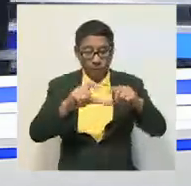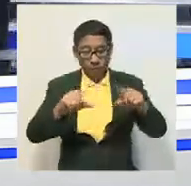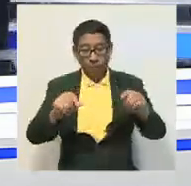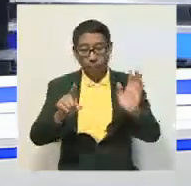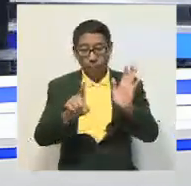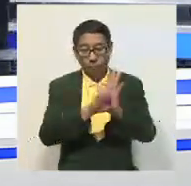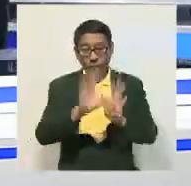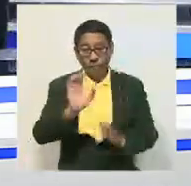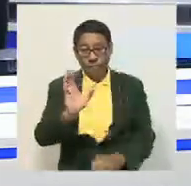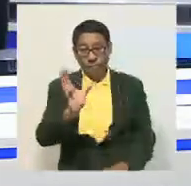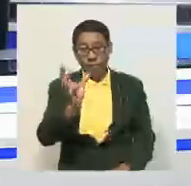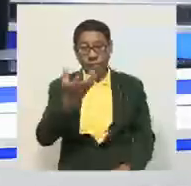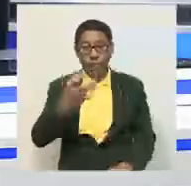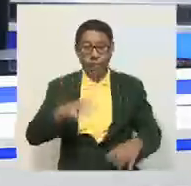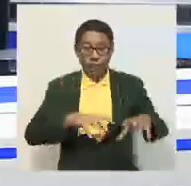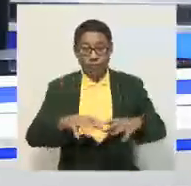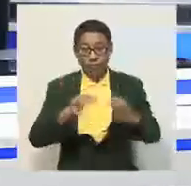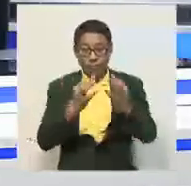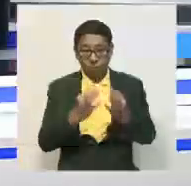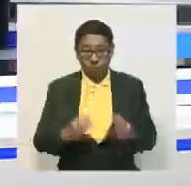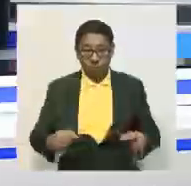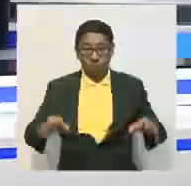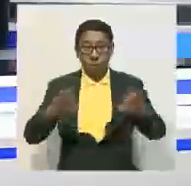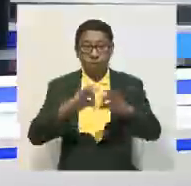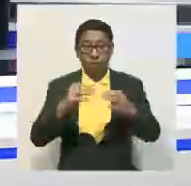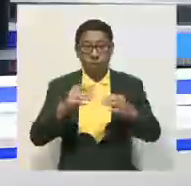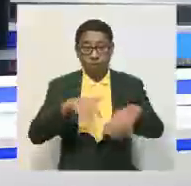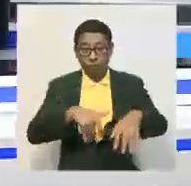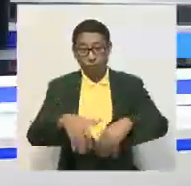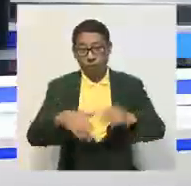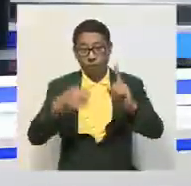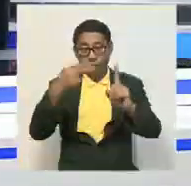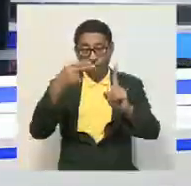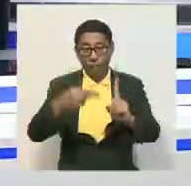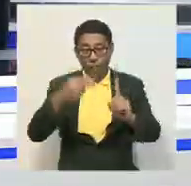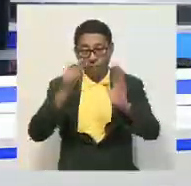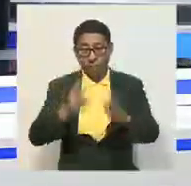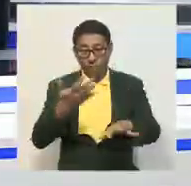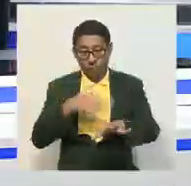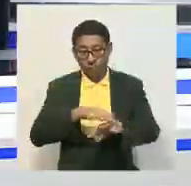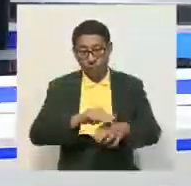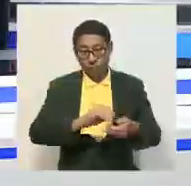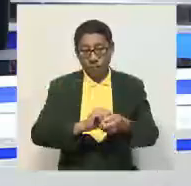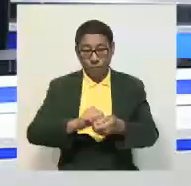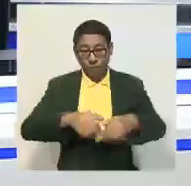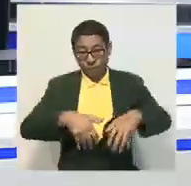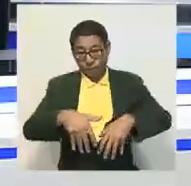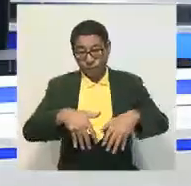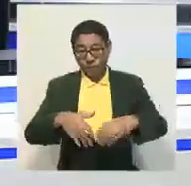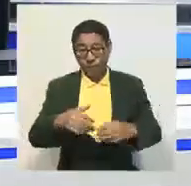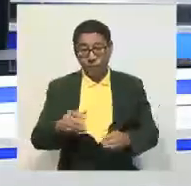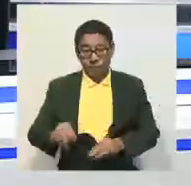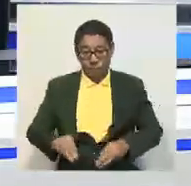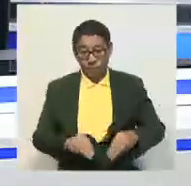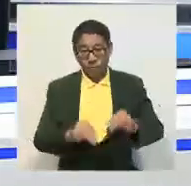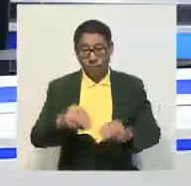ในโลกเลยนะคะที่จัดขึ้นอย่างยิ่งใหญ่ปีนี้มีประชาชนกว่าหมื่นคนมาร่วมงานเนืองแน่นริมสองฝั่งแม่น้ำป่า